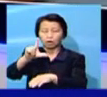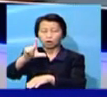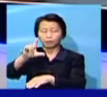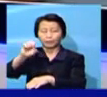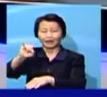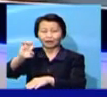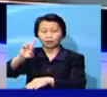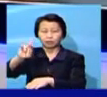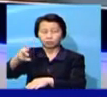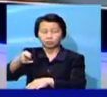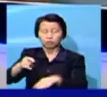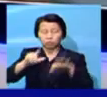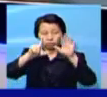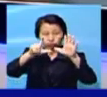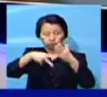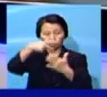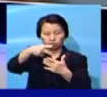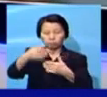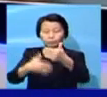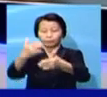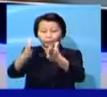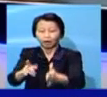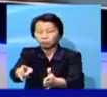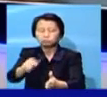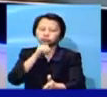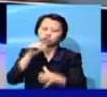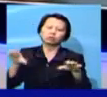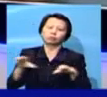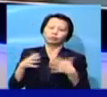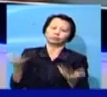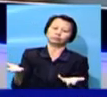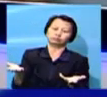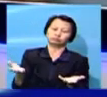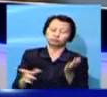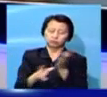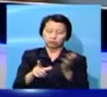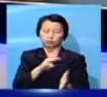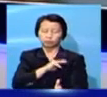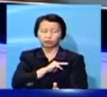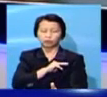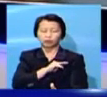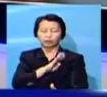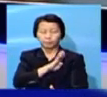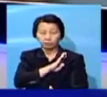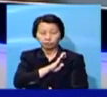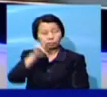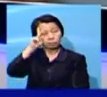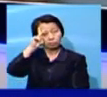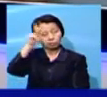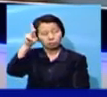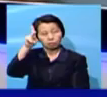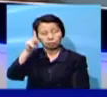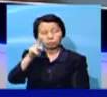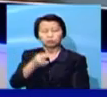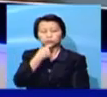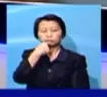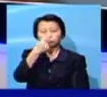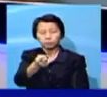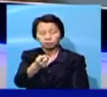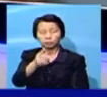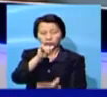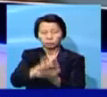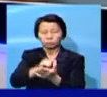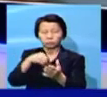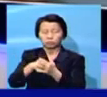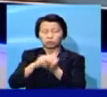tujuh projek yang dijanjikan pemaju tidak dilaksanakan timbalan menteri besar Kelantan Datuk Mohamad Amar ni Abdullah memberitahu perkara